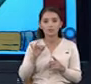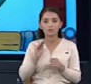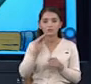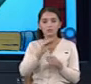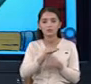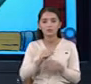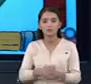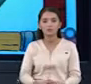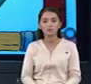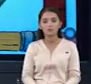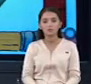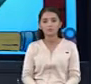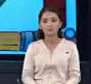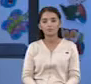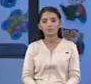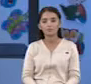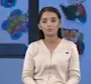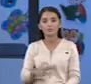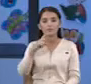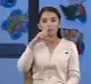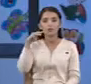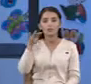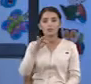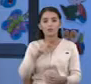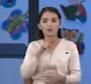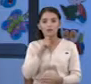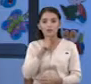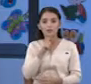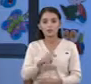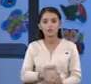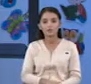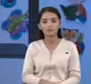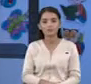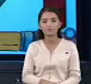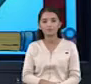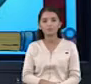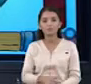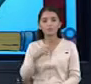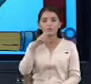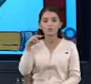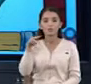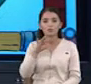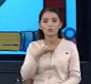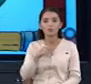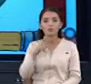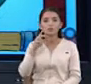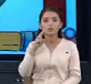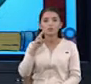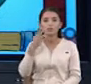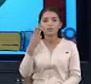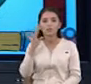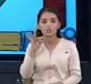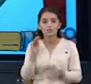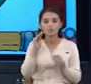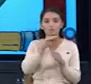на слово «книги». Это карандаш, а это